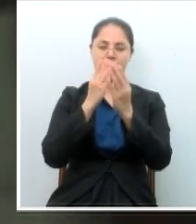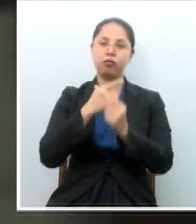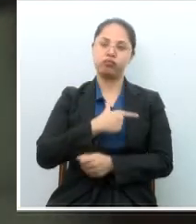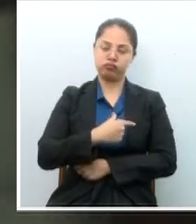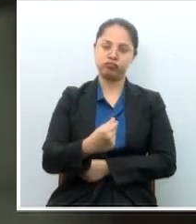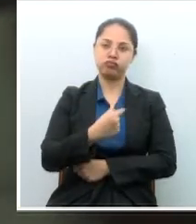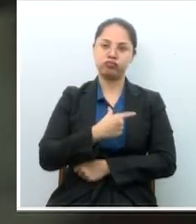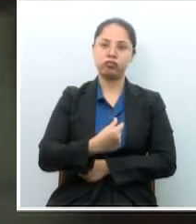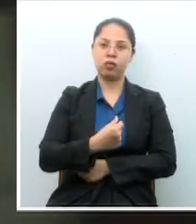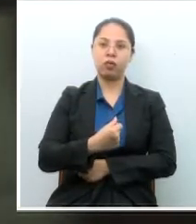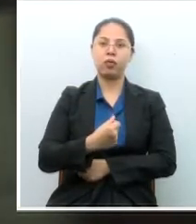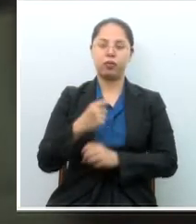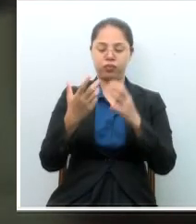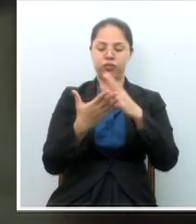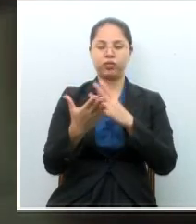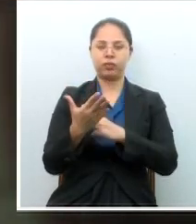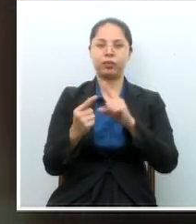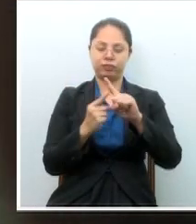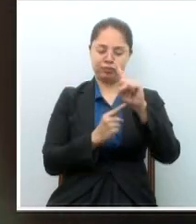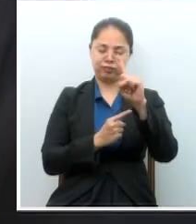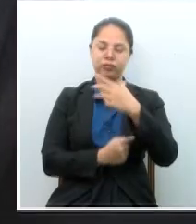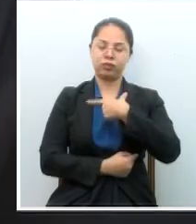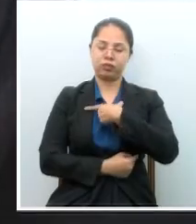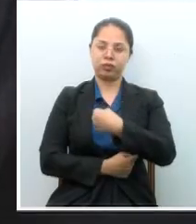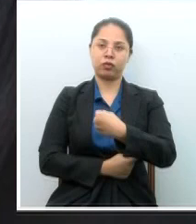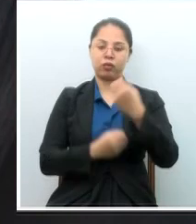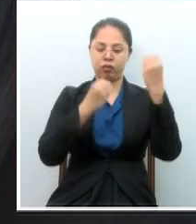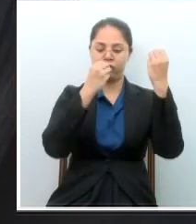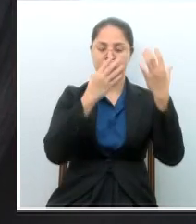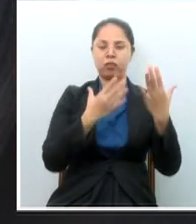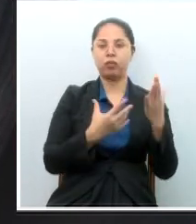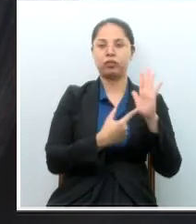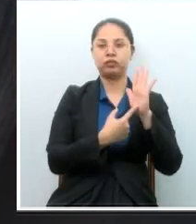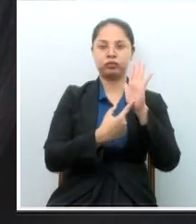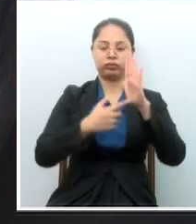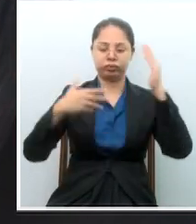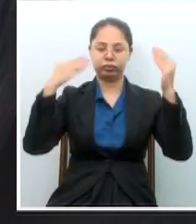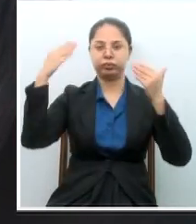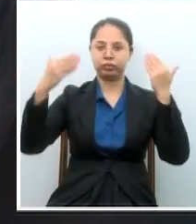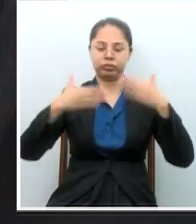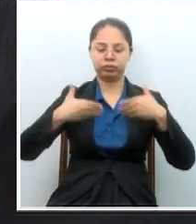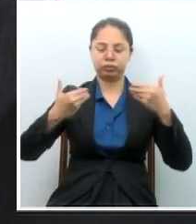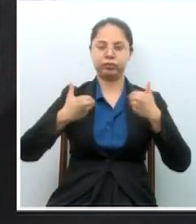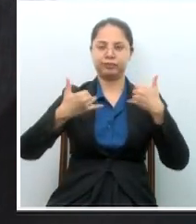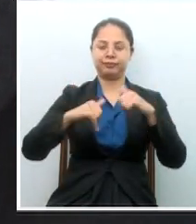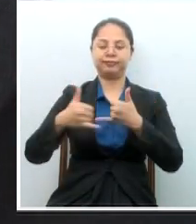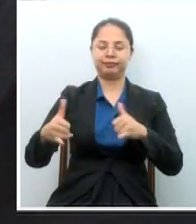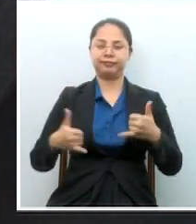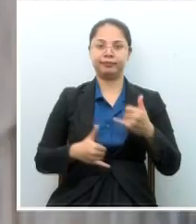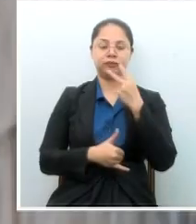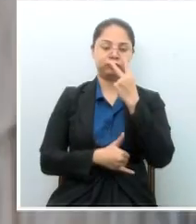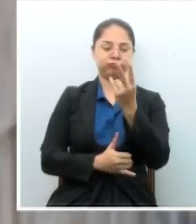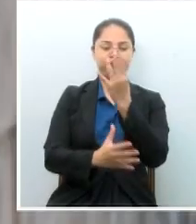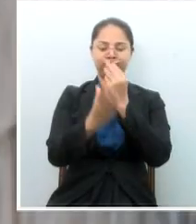อบใน1วิชาเลยค่ะครูนะคะนํากิจกรรมมาเล่นอย่างมากมายเลยค่ะซึ่งได้ทั้ง